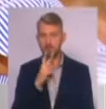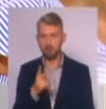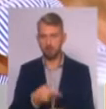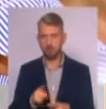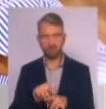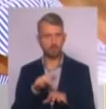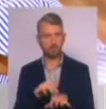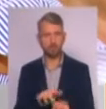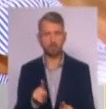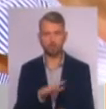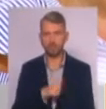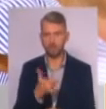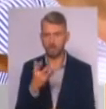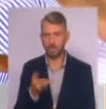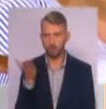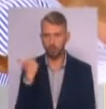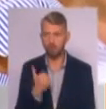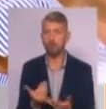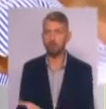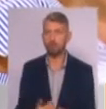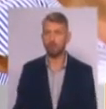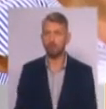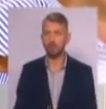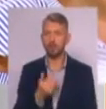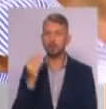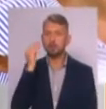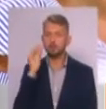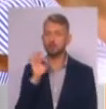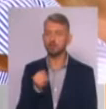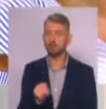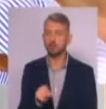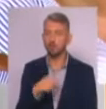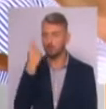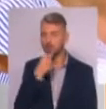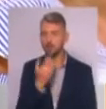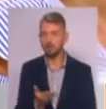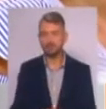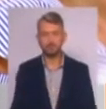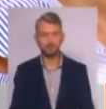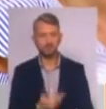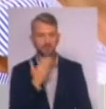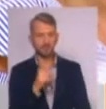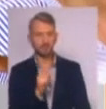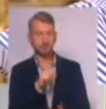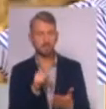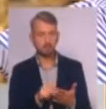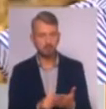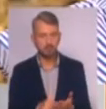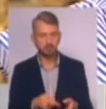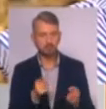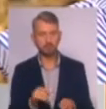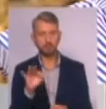затори, які відбувалися кілька днів тому. Прошу, пані Людмила, яка ваша точка зору з цього приводу особисто? Дякую за запитання. Насправді,